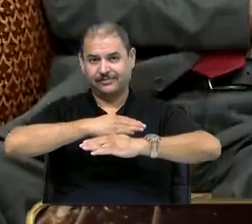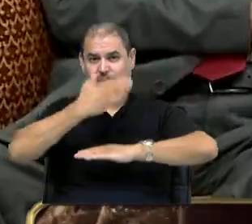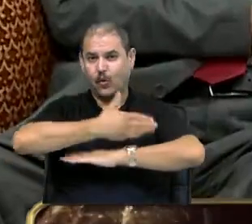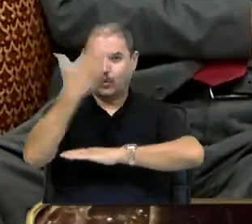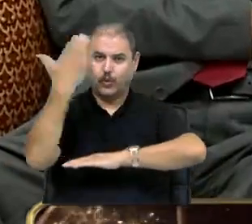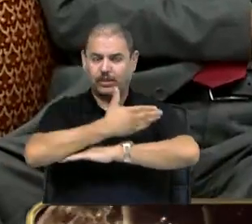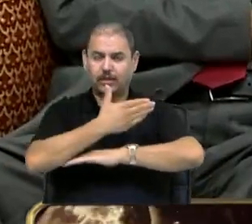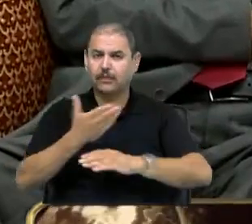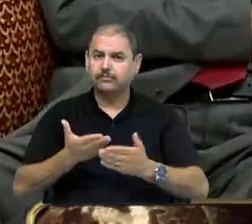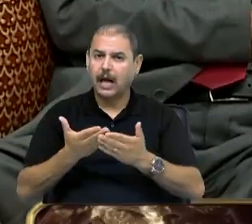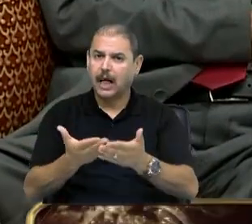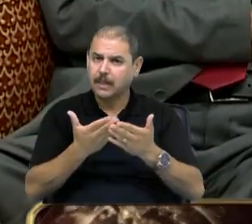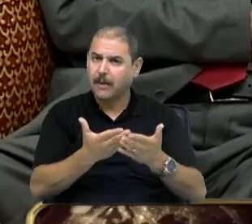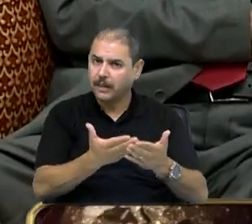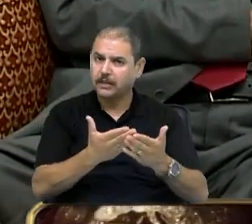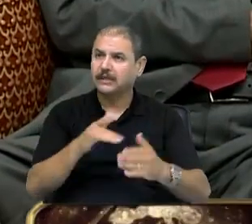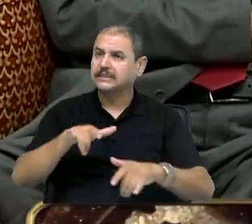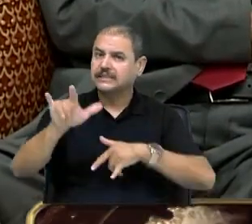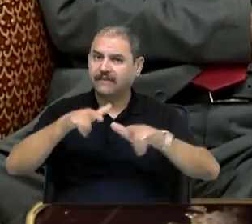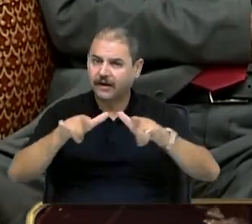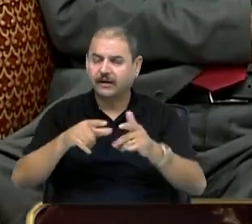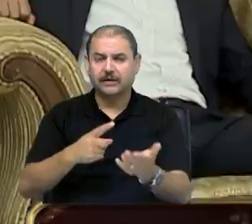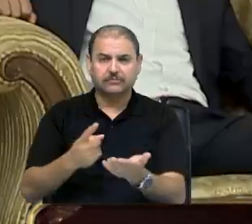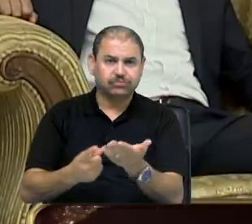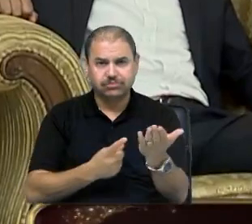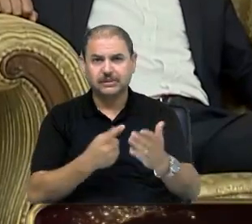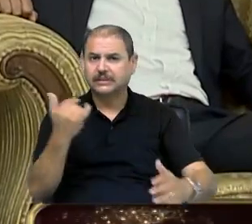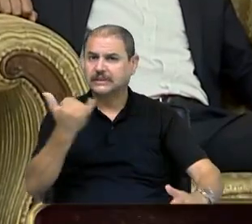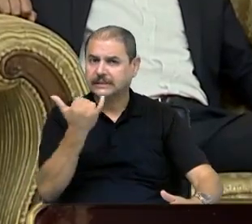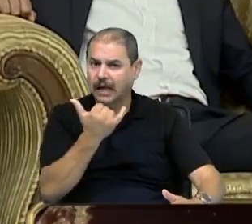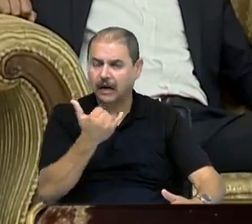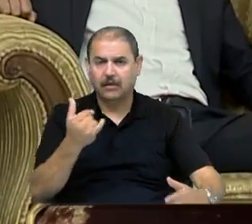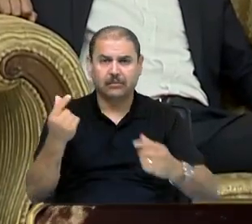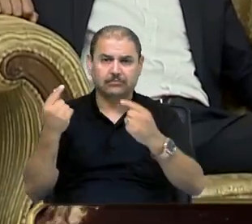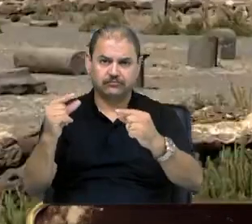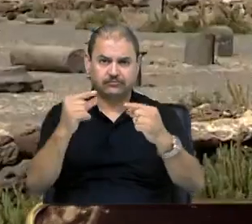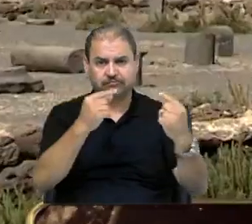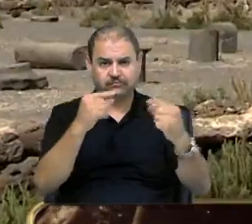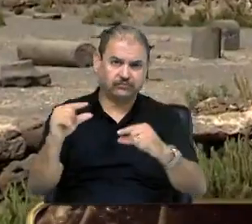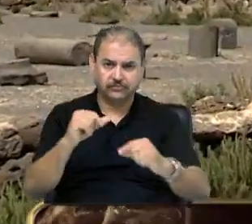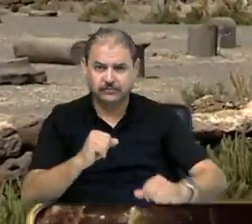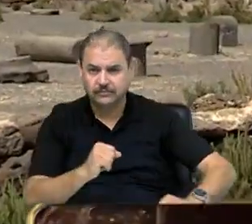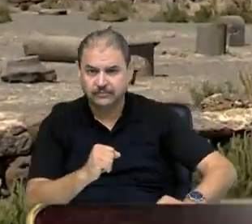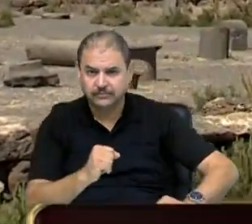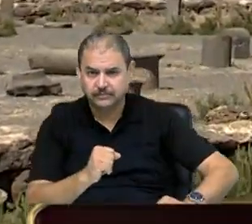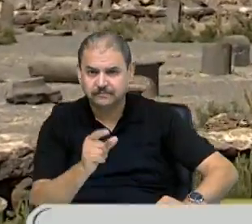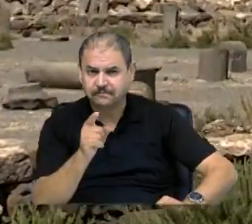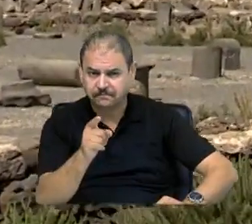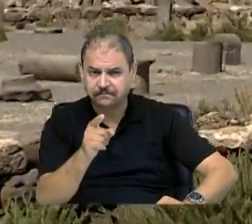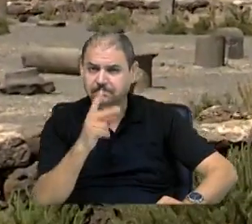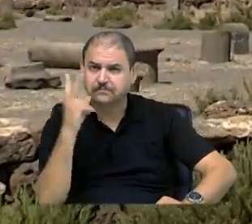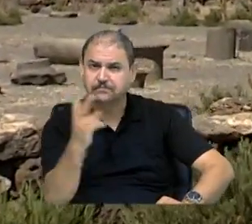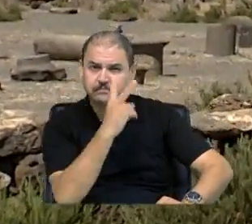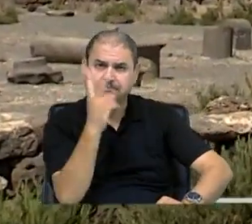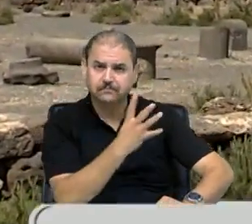المقدمه للمسافرين والتسهيلات والاجراءات الموضوعه بهذا الخصوص اين النظره على المنطقه